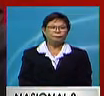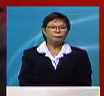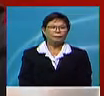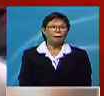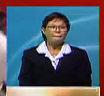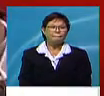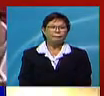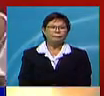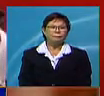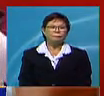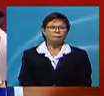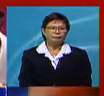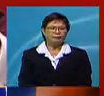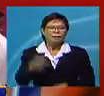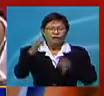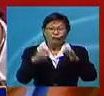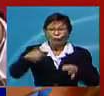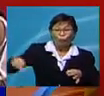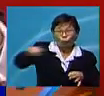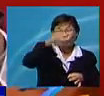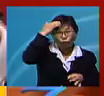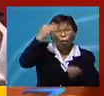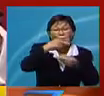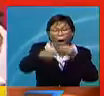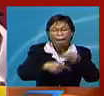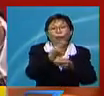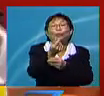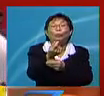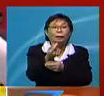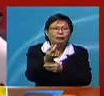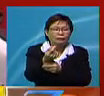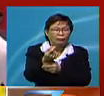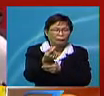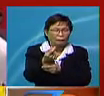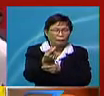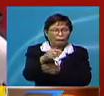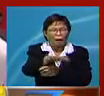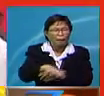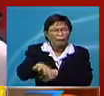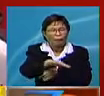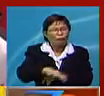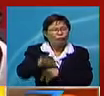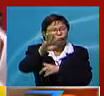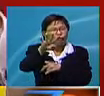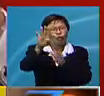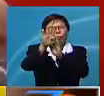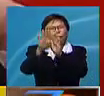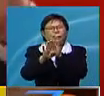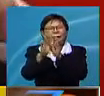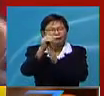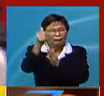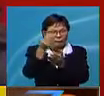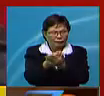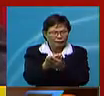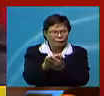So basically, if you want to know about the values, that 50% is equivalent to roughly approximately about 4 billion go